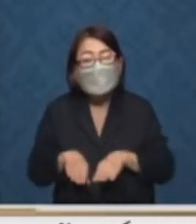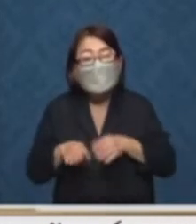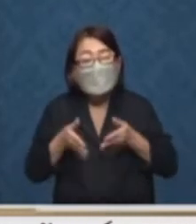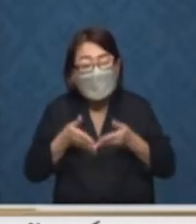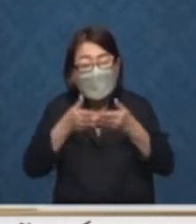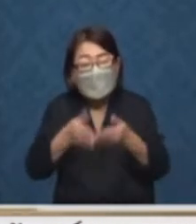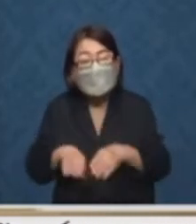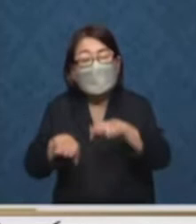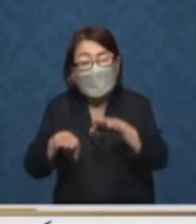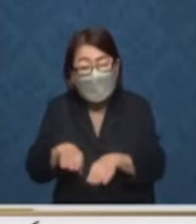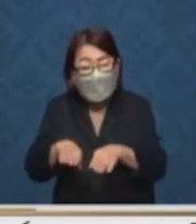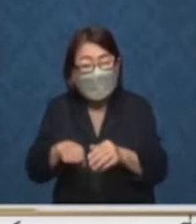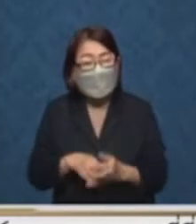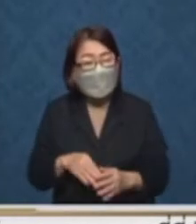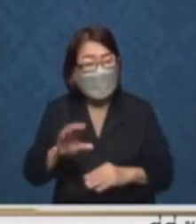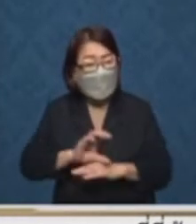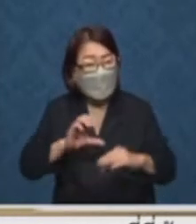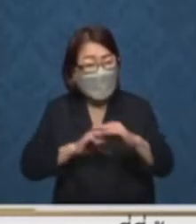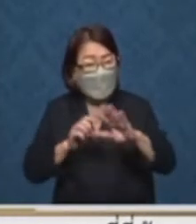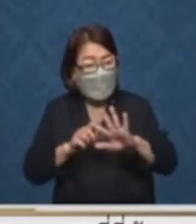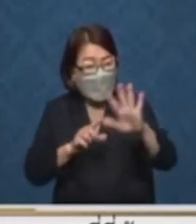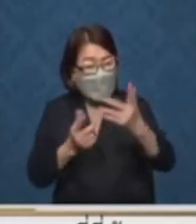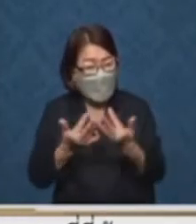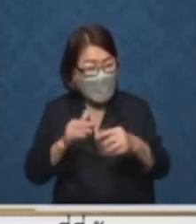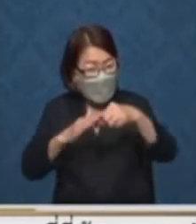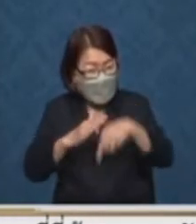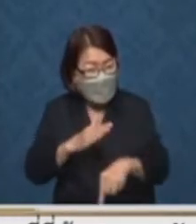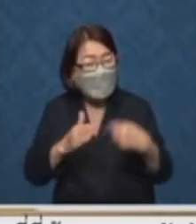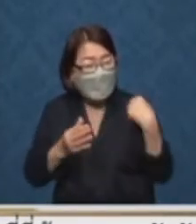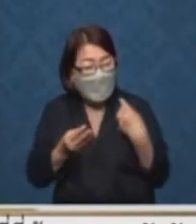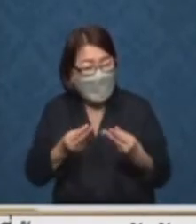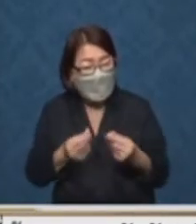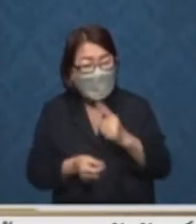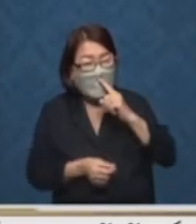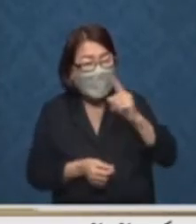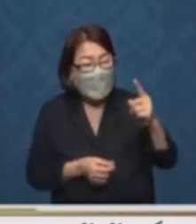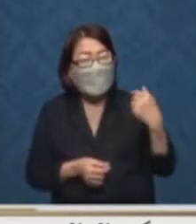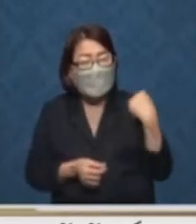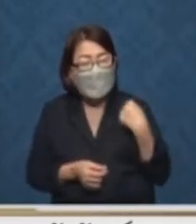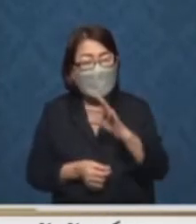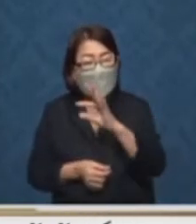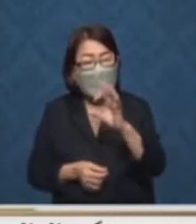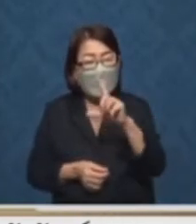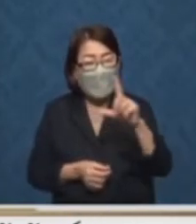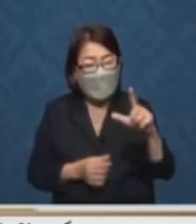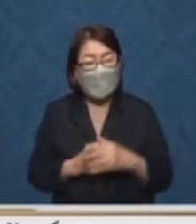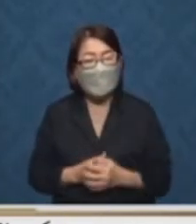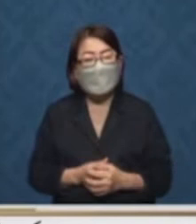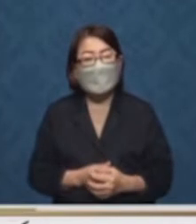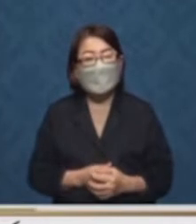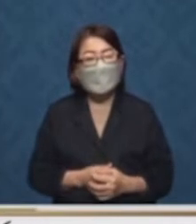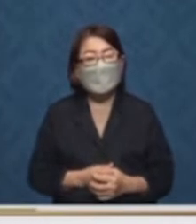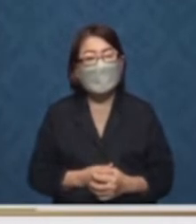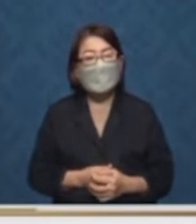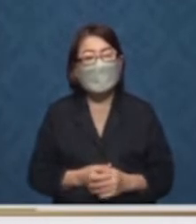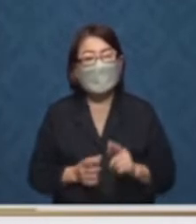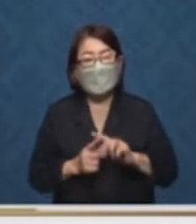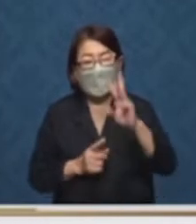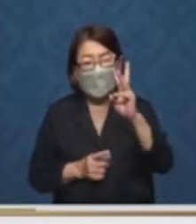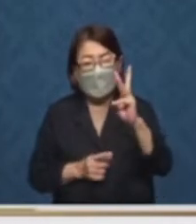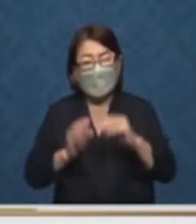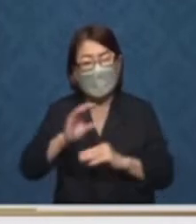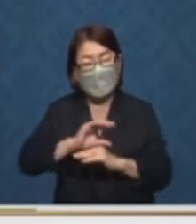านประธานต้องดูให้ดีนะครับโครงการที่5เดี๋ยวผมจะมีรายละเอียดฟ้องท่านประธานครับ900ล้านนะครับแล้วก็มี6โครง